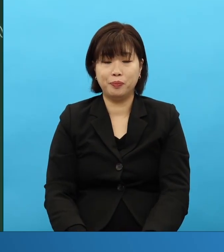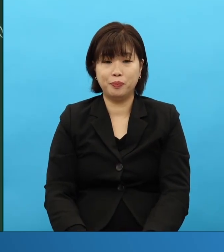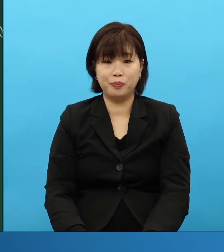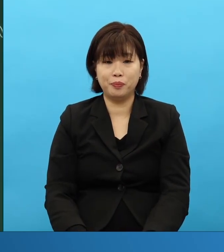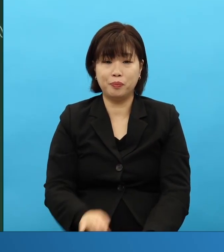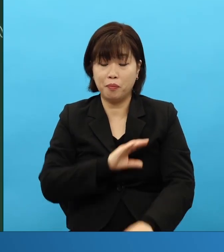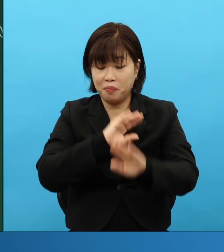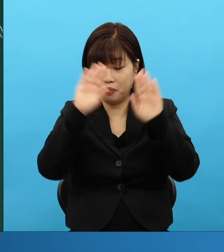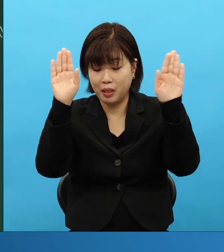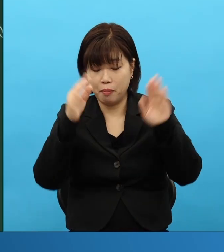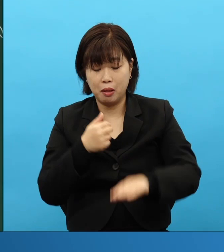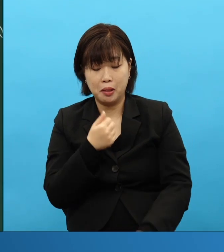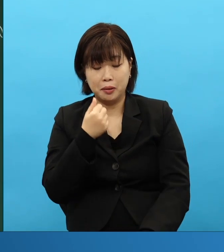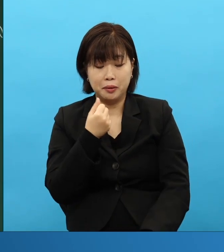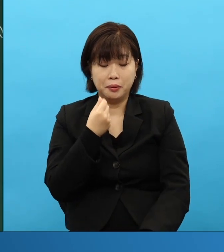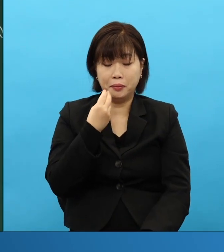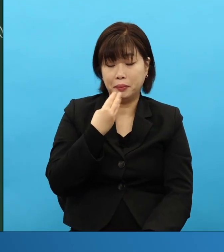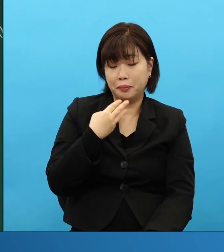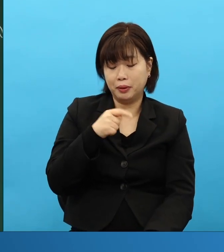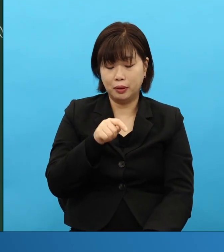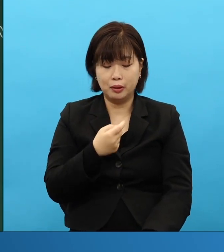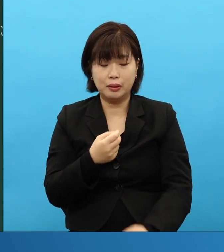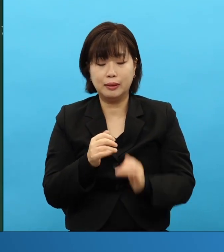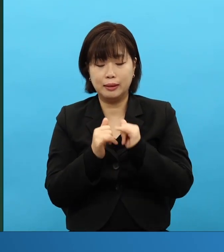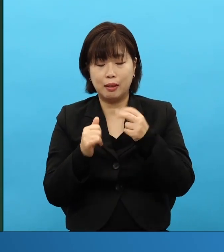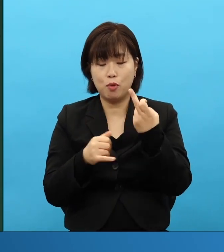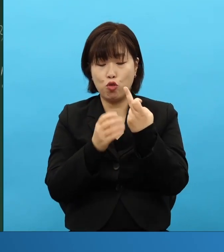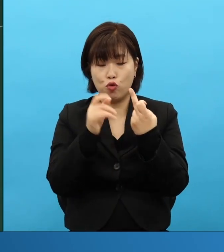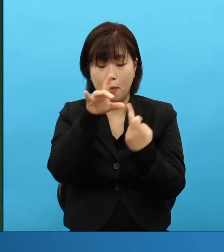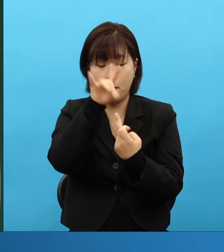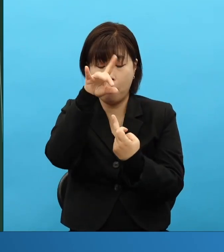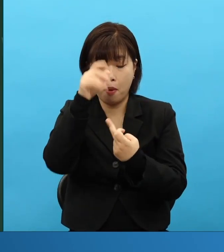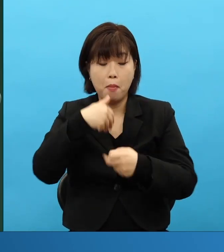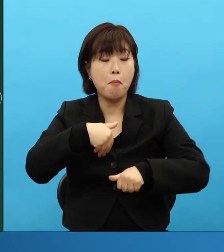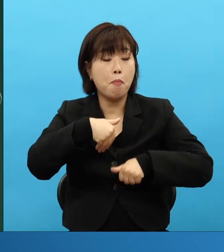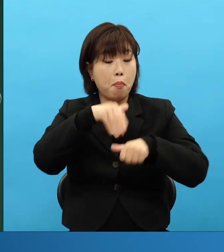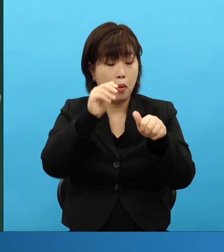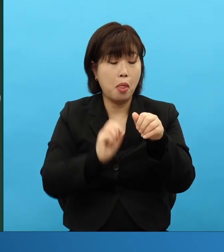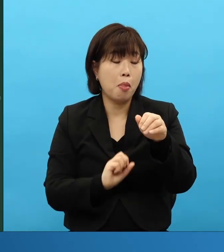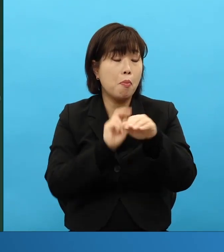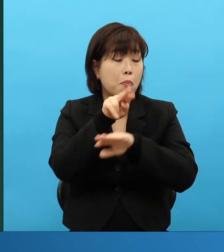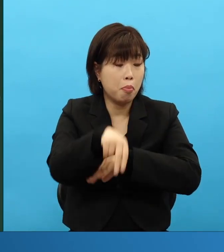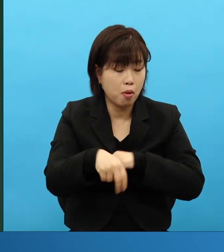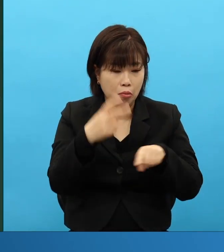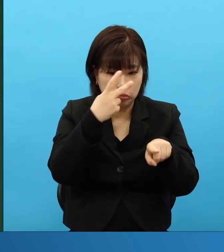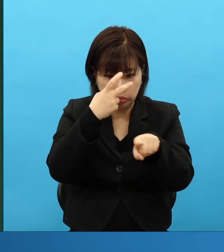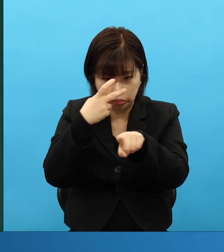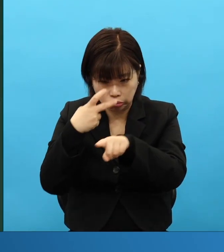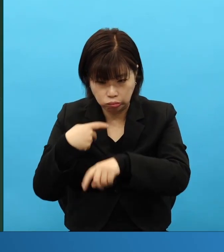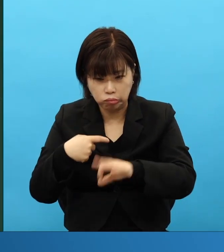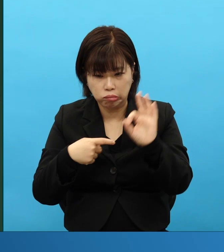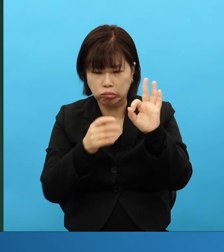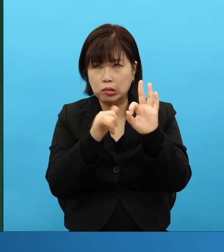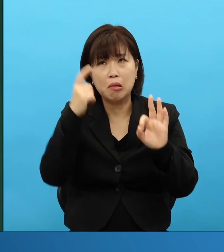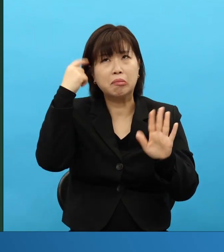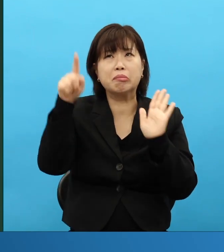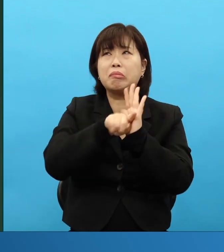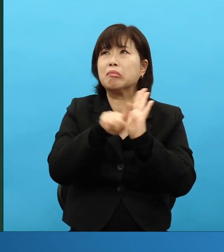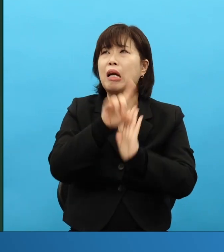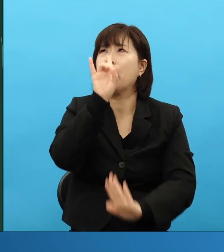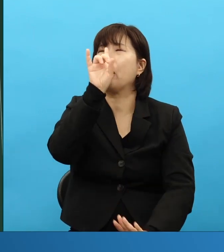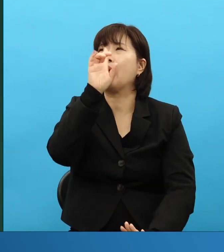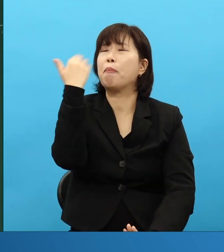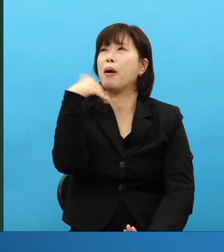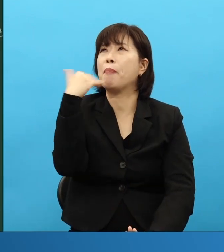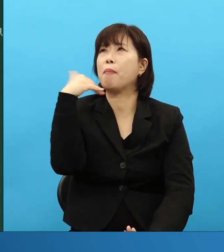하나님이 우리에게 주신 땅입니다. That is a land given to us by God. 우리는 가면 됩니다. 젖과 All we 기름이 need to 흐르는 do is go. 땅입니다. It's a land flowing with milk and honey.